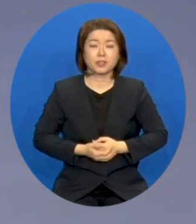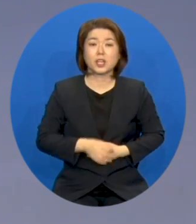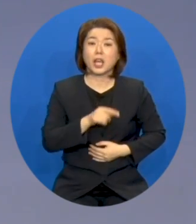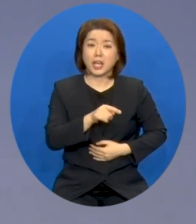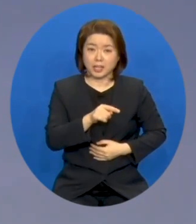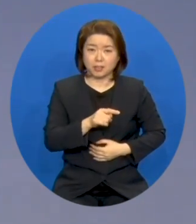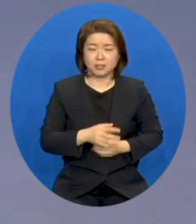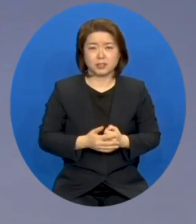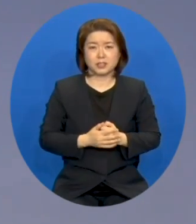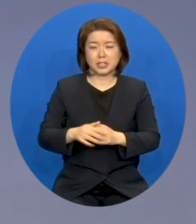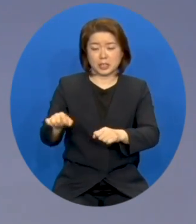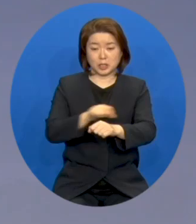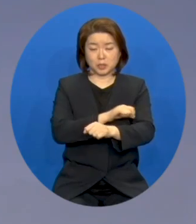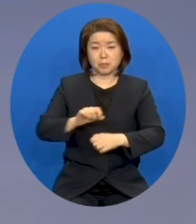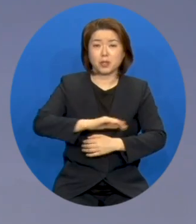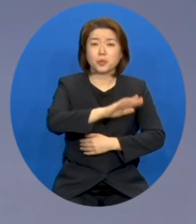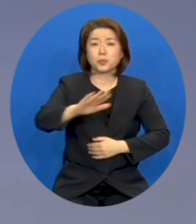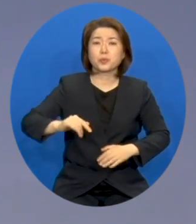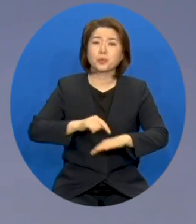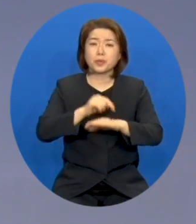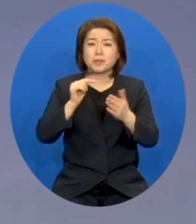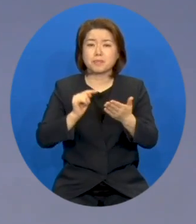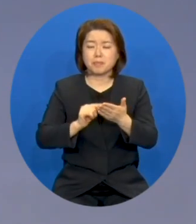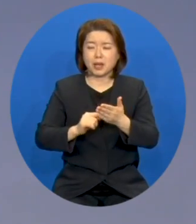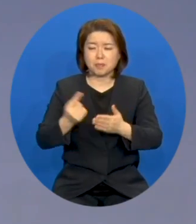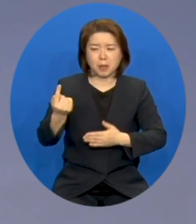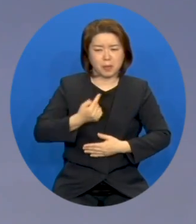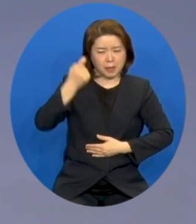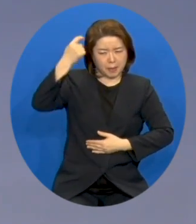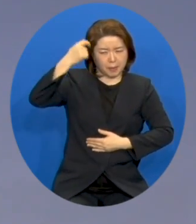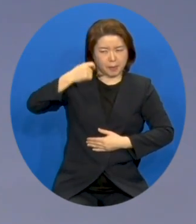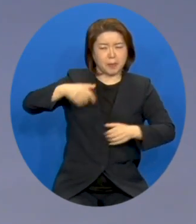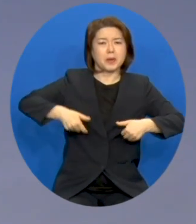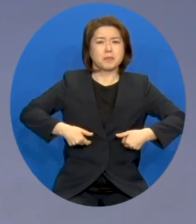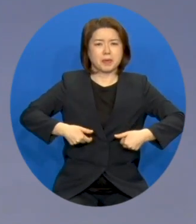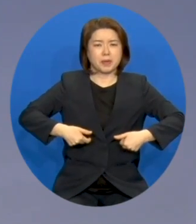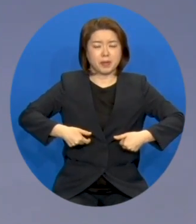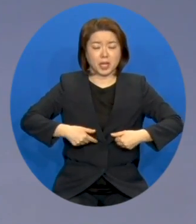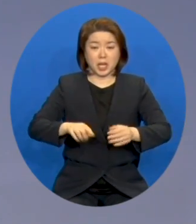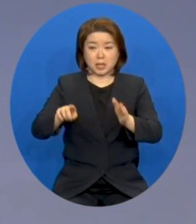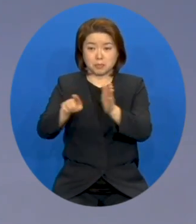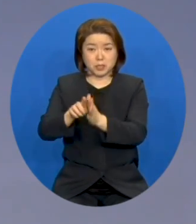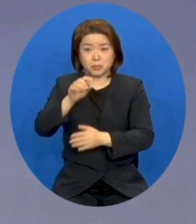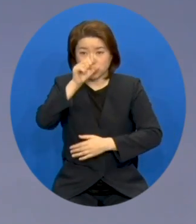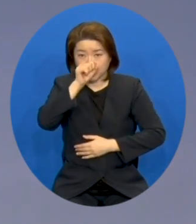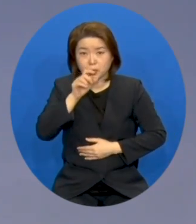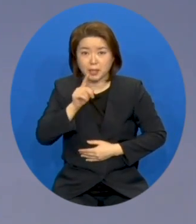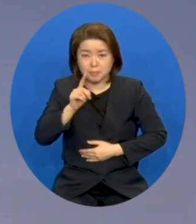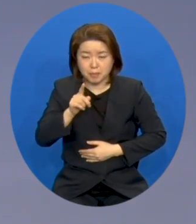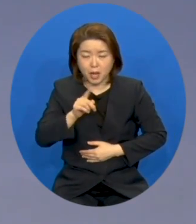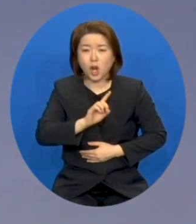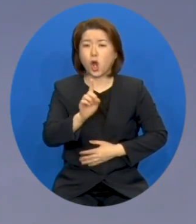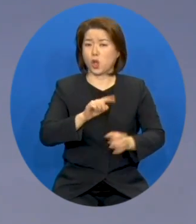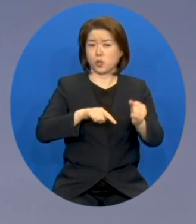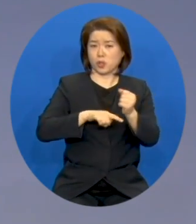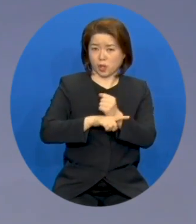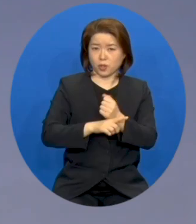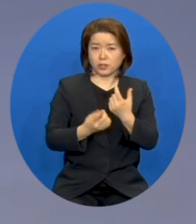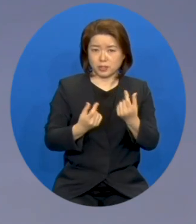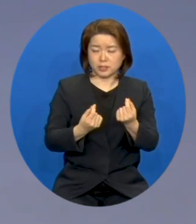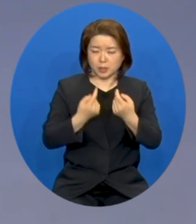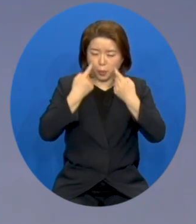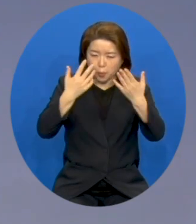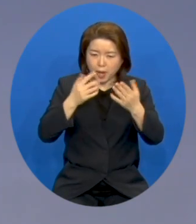이것이 특별히 우리 마음에 와닿아야 합니다. 믿음이 좋다는 말이 무슨 의미인지를